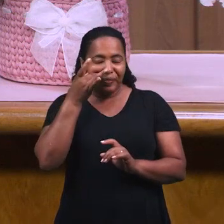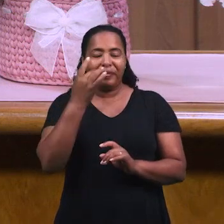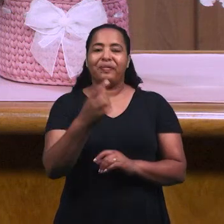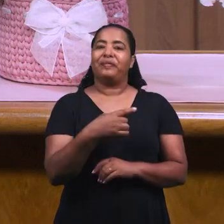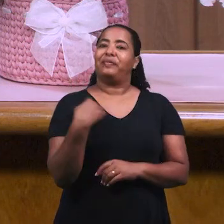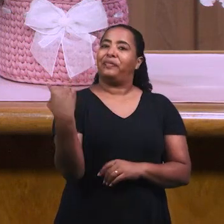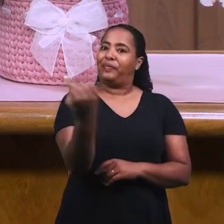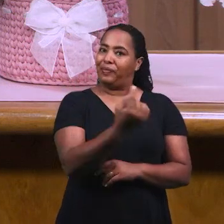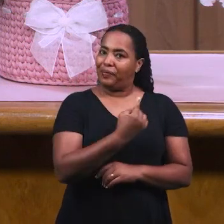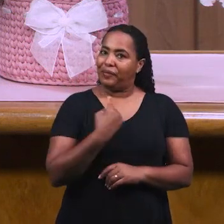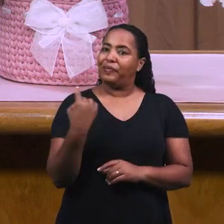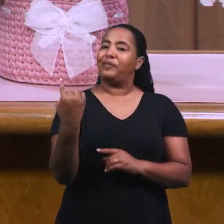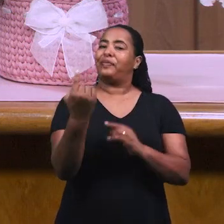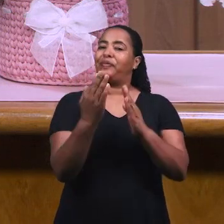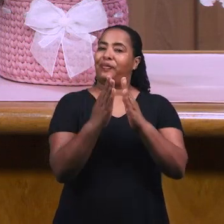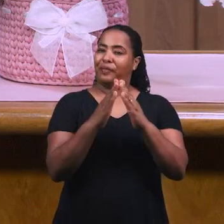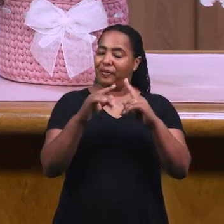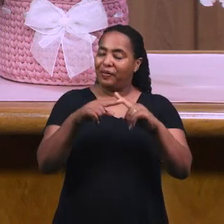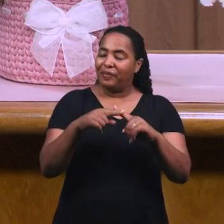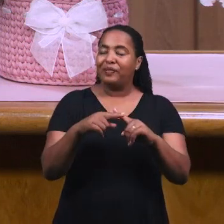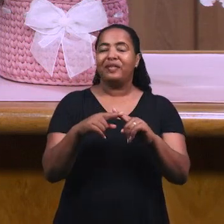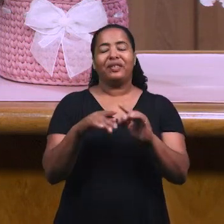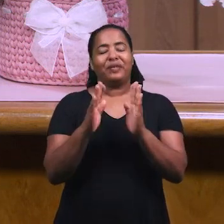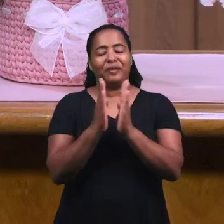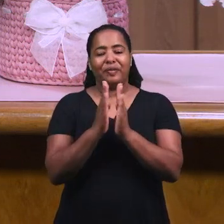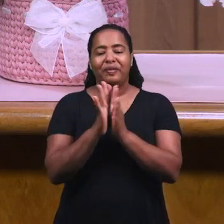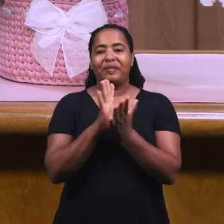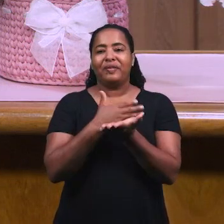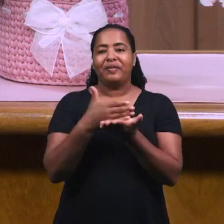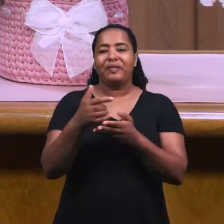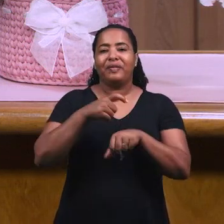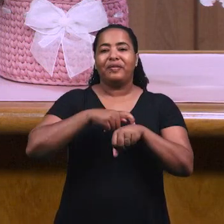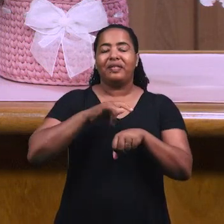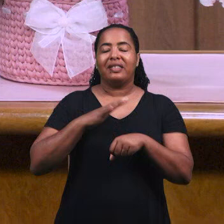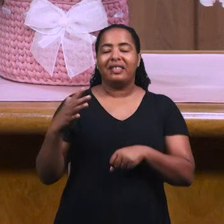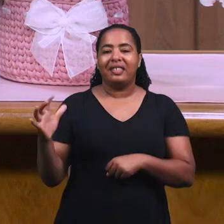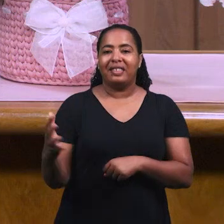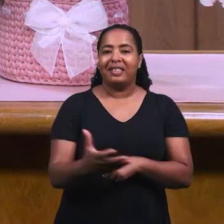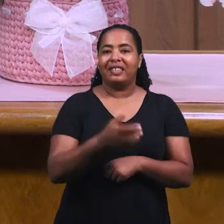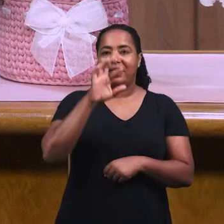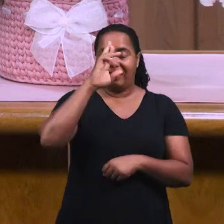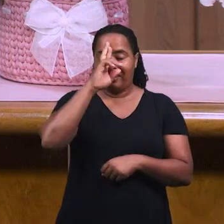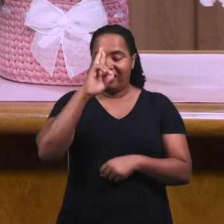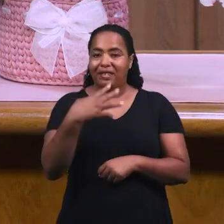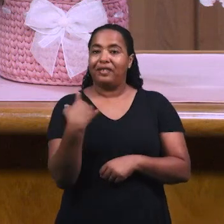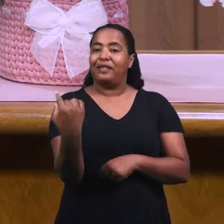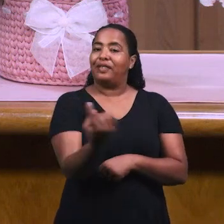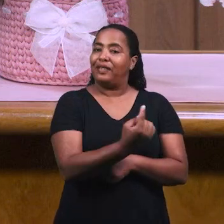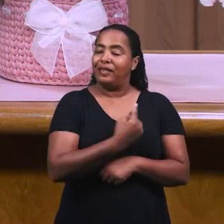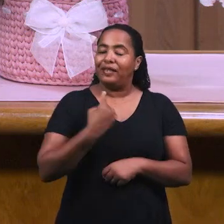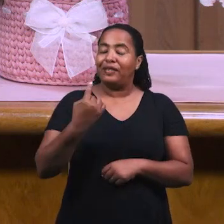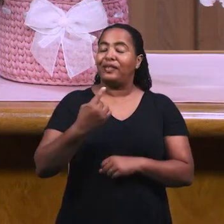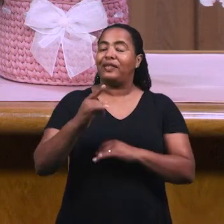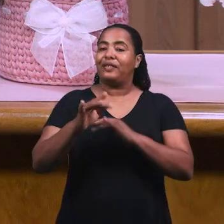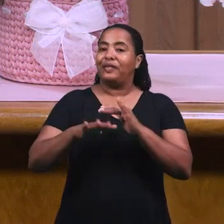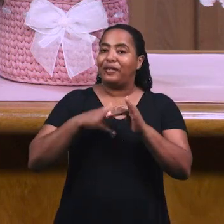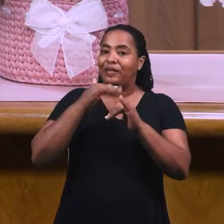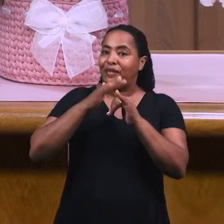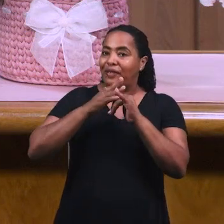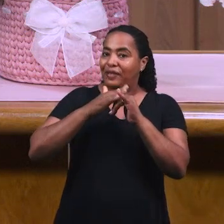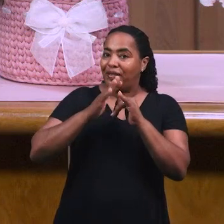nos églises, prient maintenant et commencent. Et nous sommes ici sur